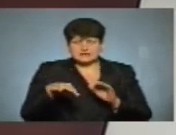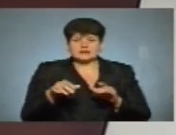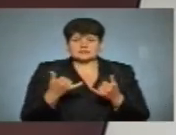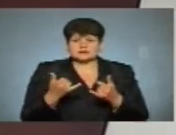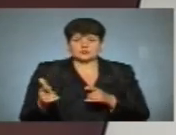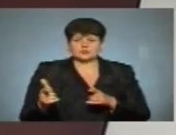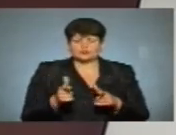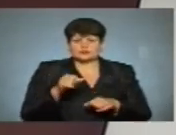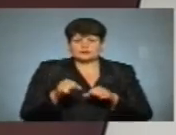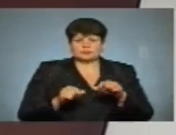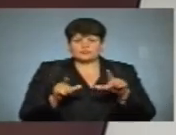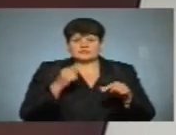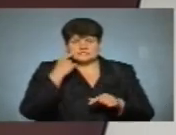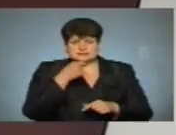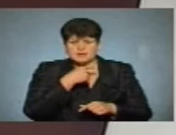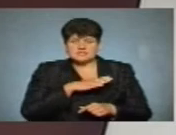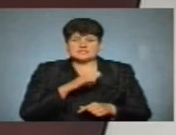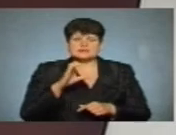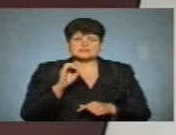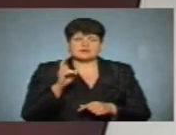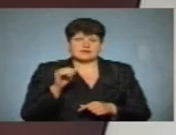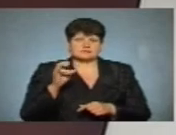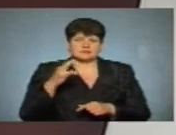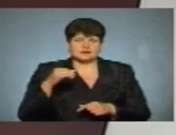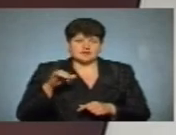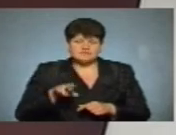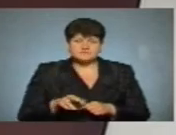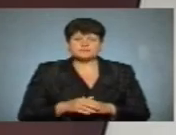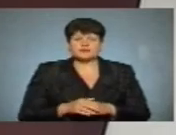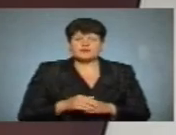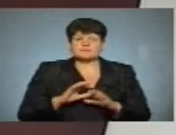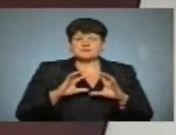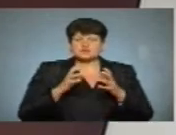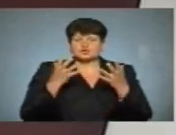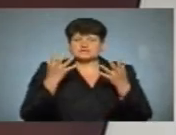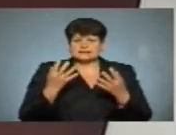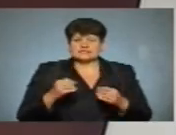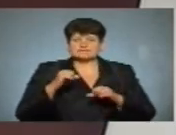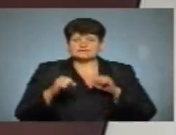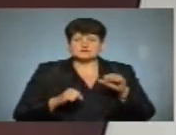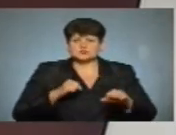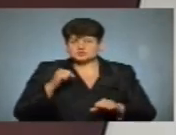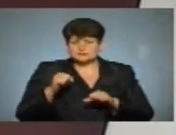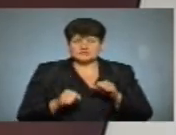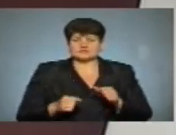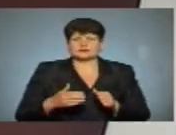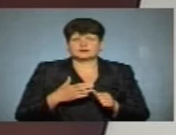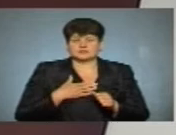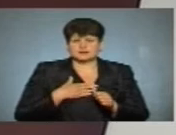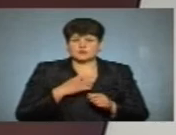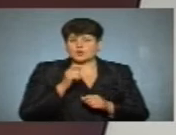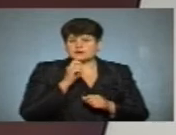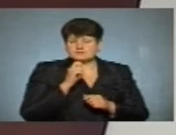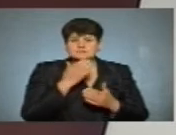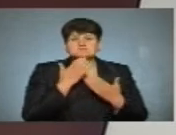до велоподорожі в Іспанію та скандинавські країни. У Міжнародний день велосипеда наша кореспондентка Марія Котенко